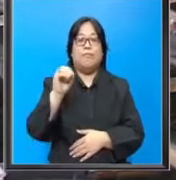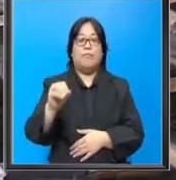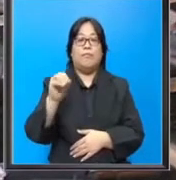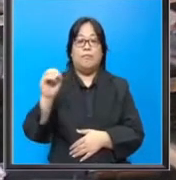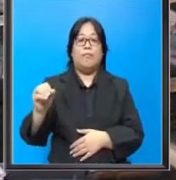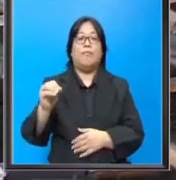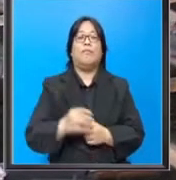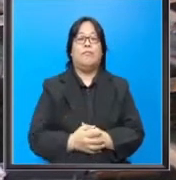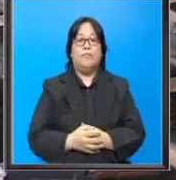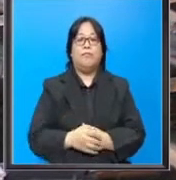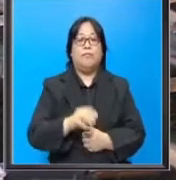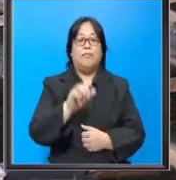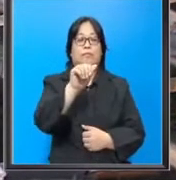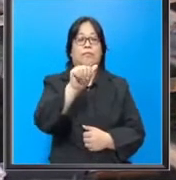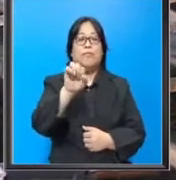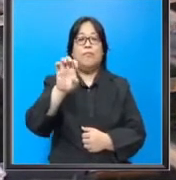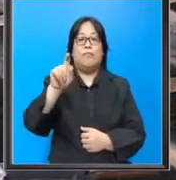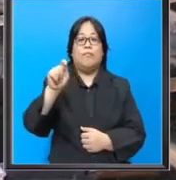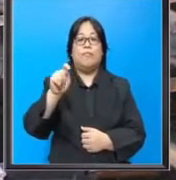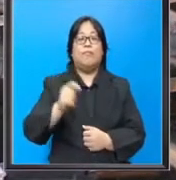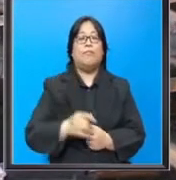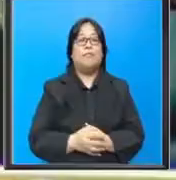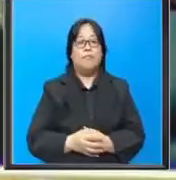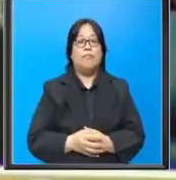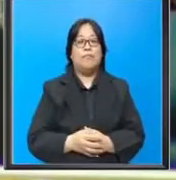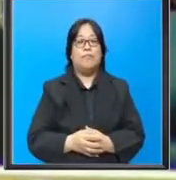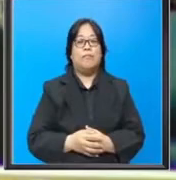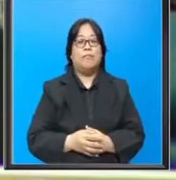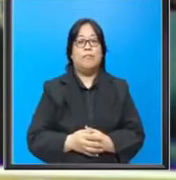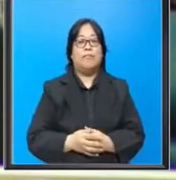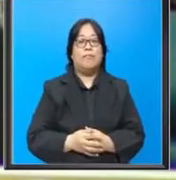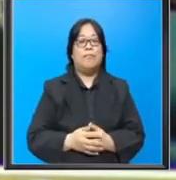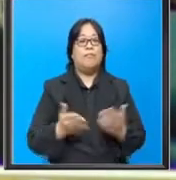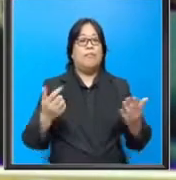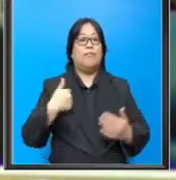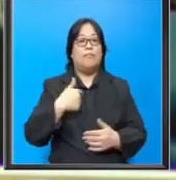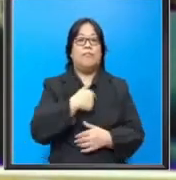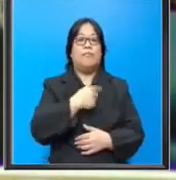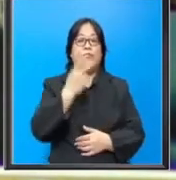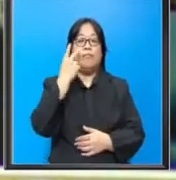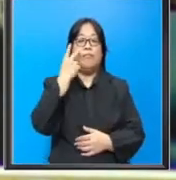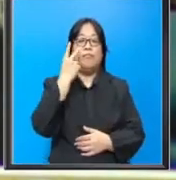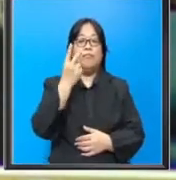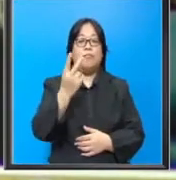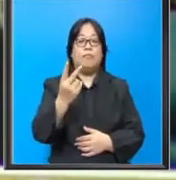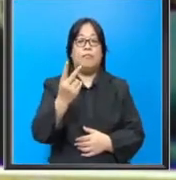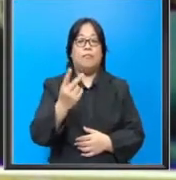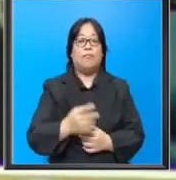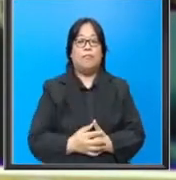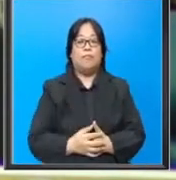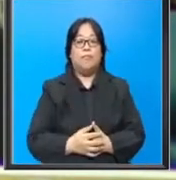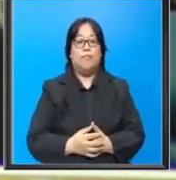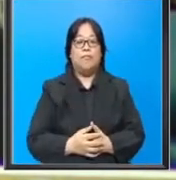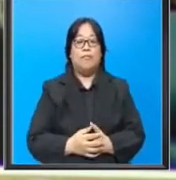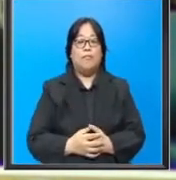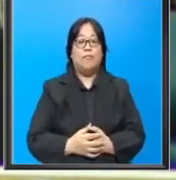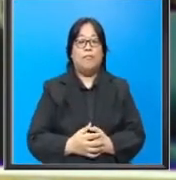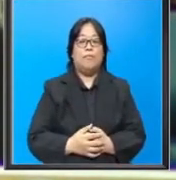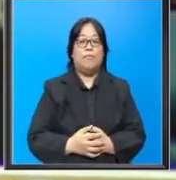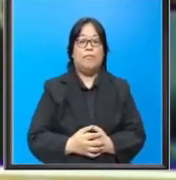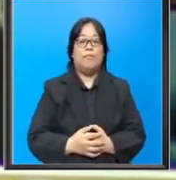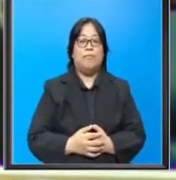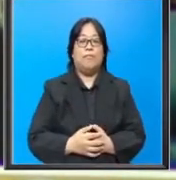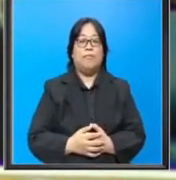3000 SM Hai gimana kita melihat di dalam